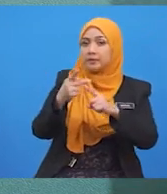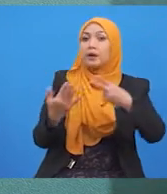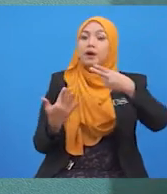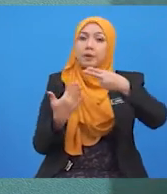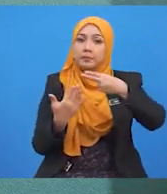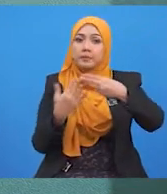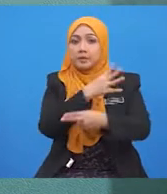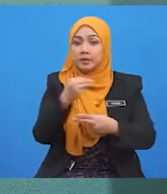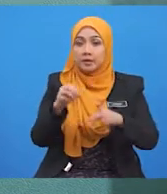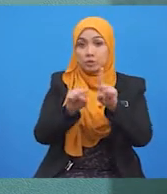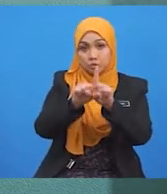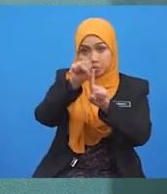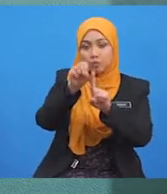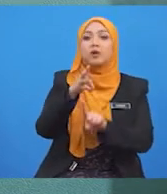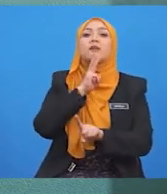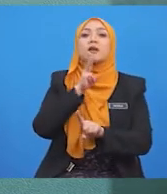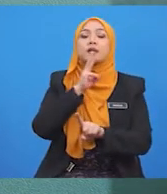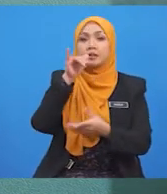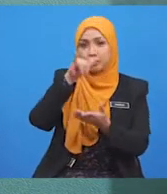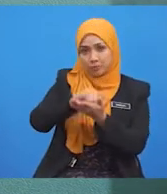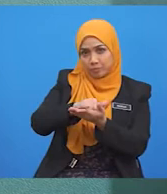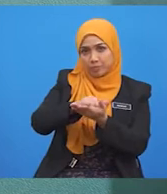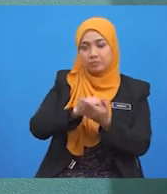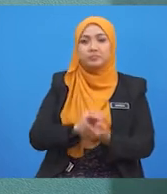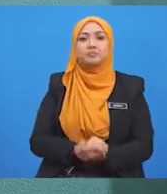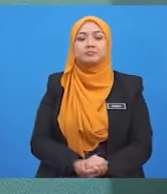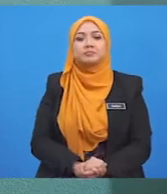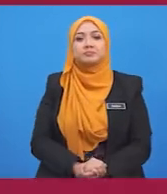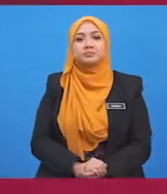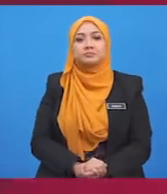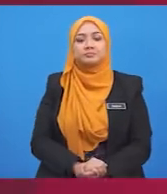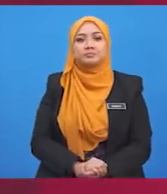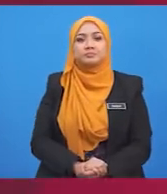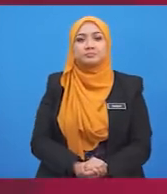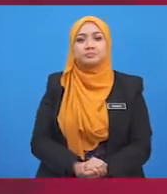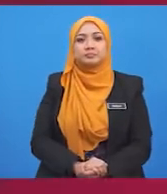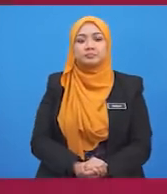berkurang akibat kehilangan HB tahniah semua